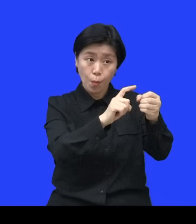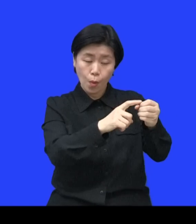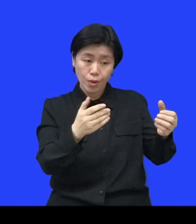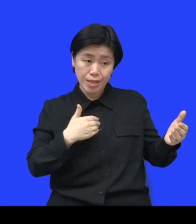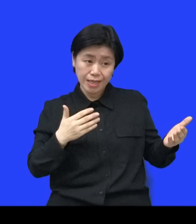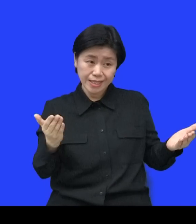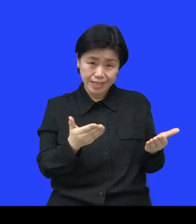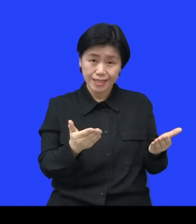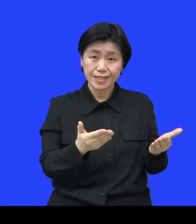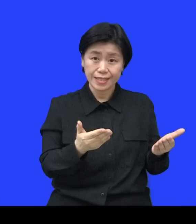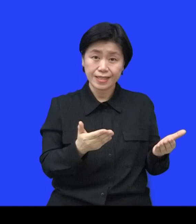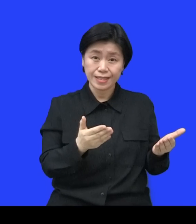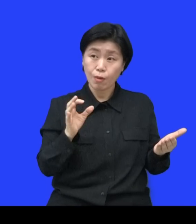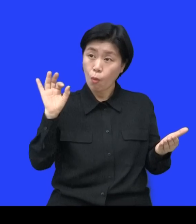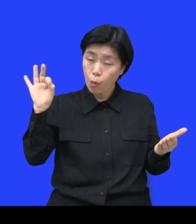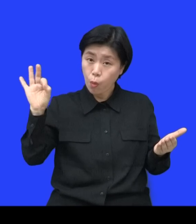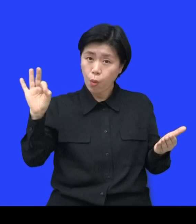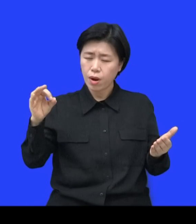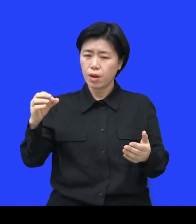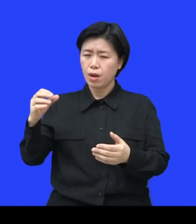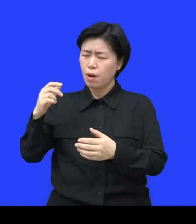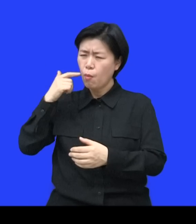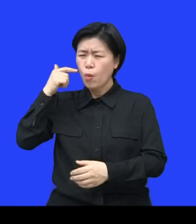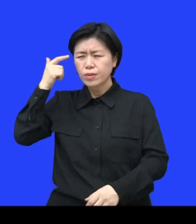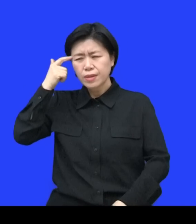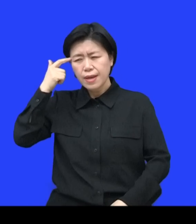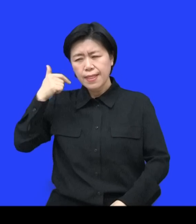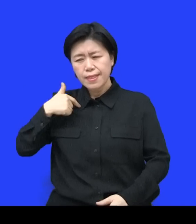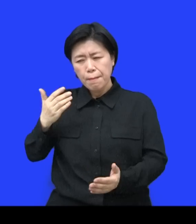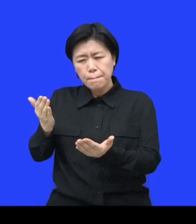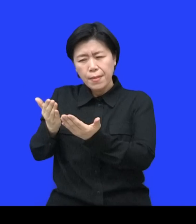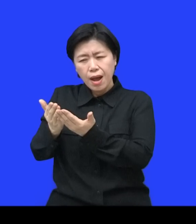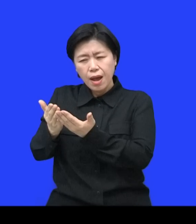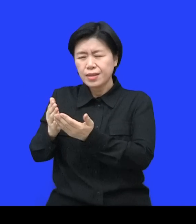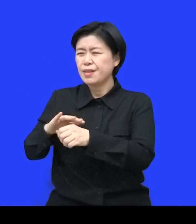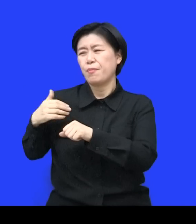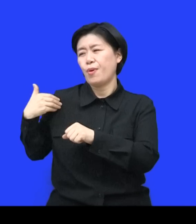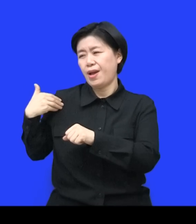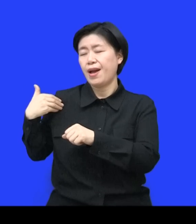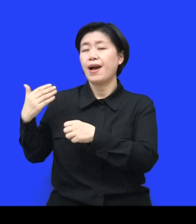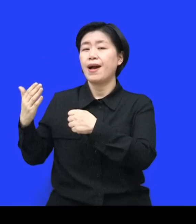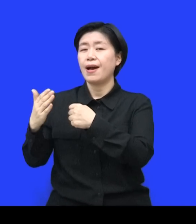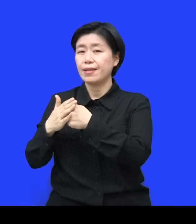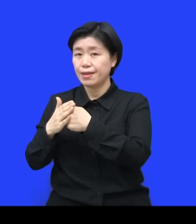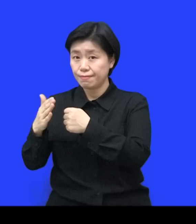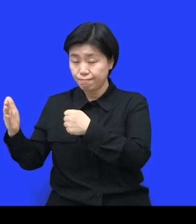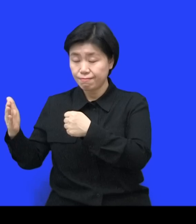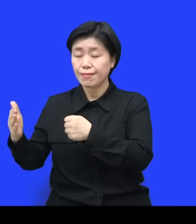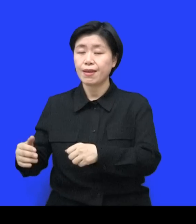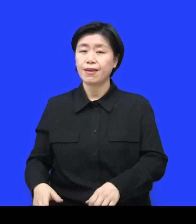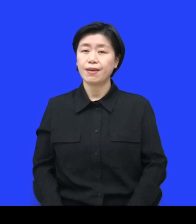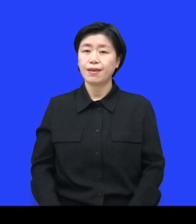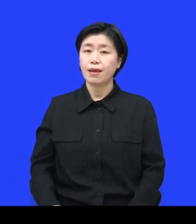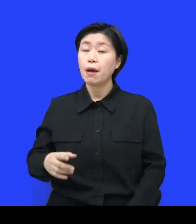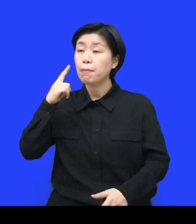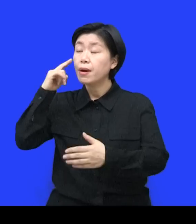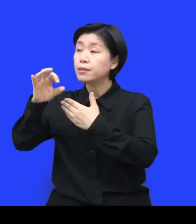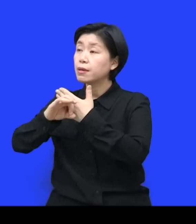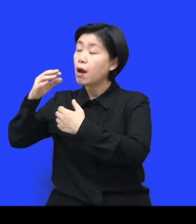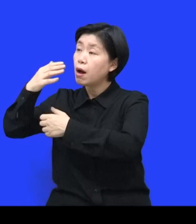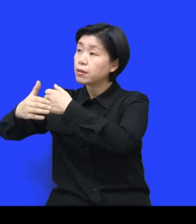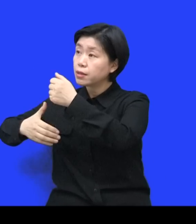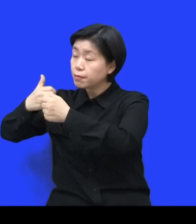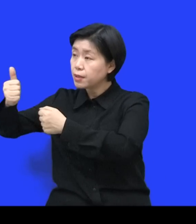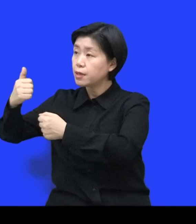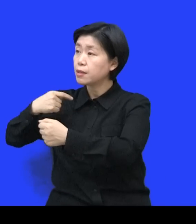목사는 제가 볼 때는 아직 제가 감이 아닌 것 같고 그때 됐다 싶으면은 내가 반대로 달려가도 하나님의